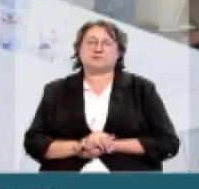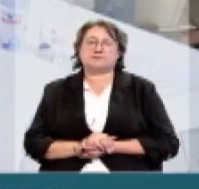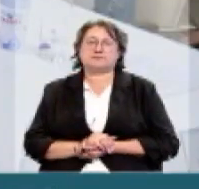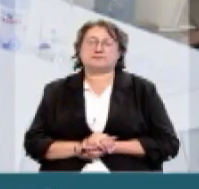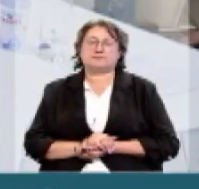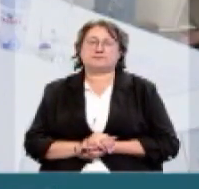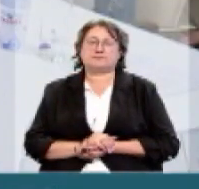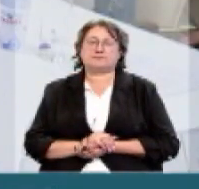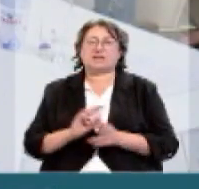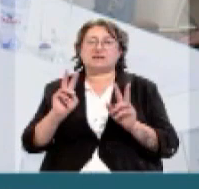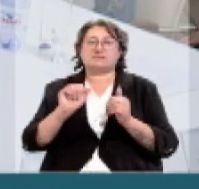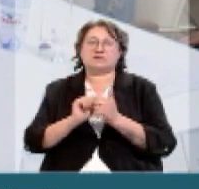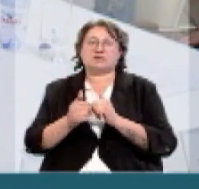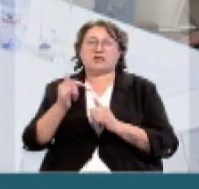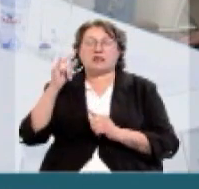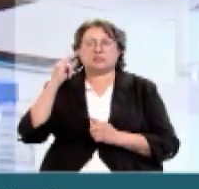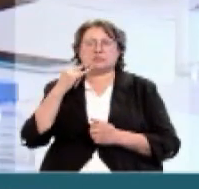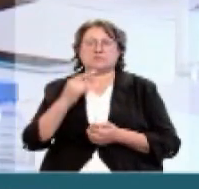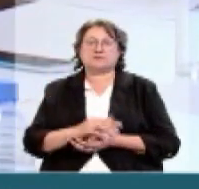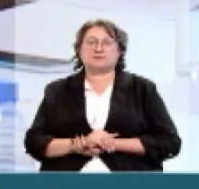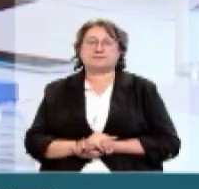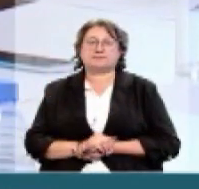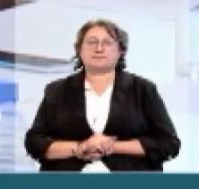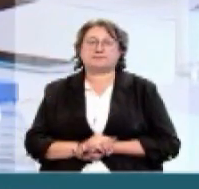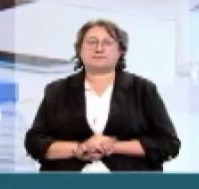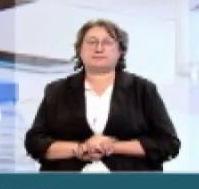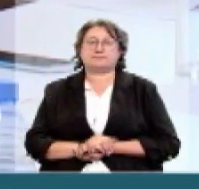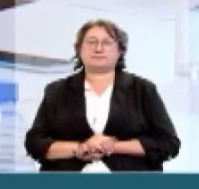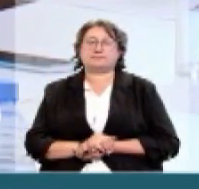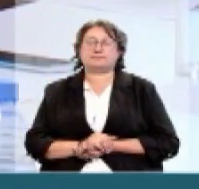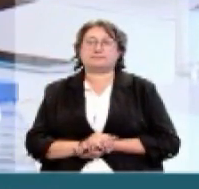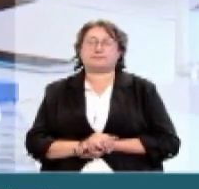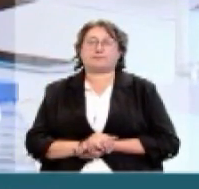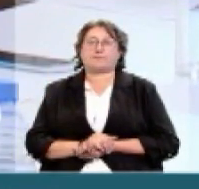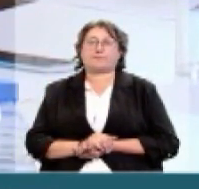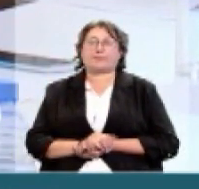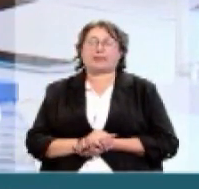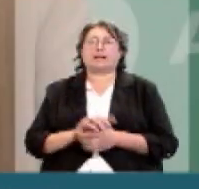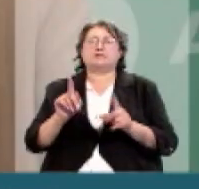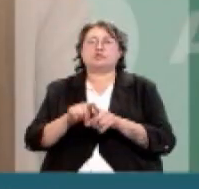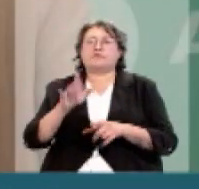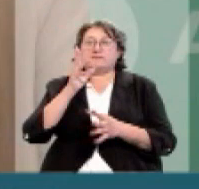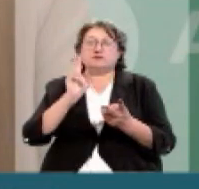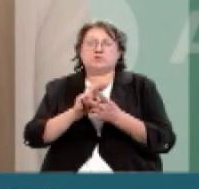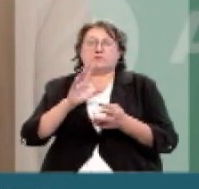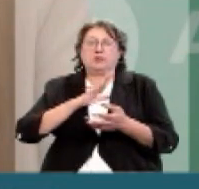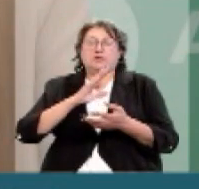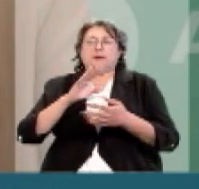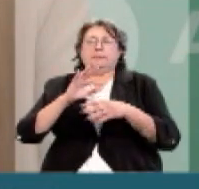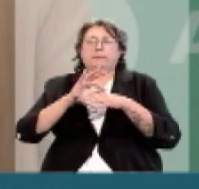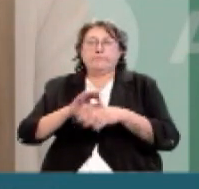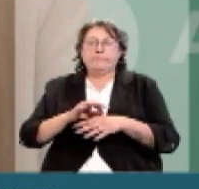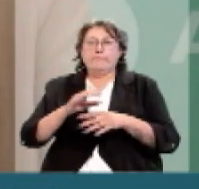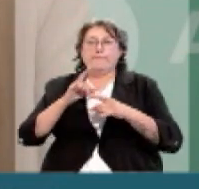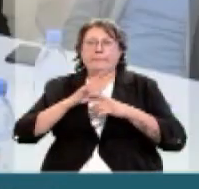жиын барысында Амангелді Имановтың 150 жылдығын мерекелеу аясында өтетін іс-шаралар реті баяндалды. Негізгі бағдарлама халық қаһарманының туған жерінде